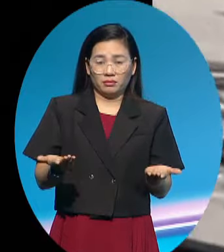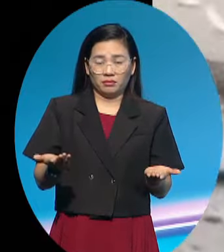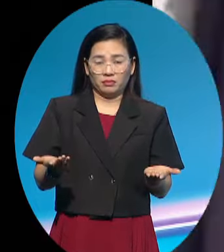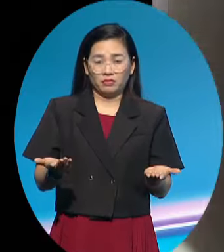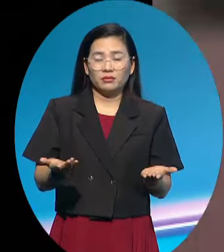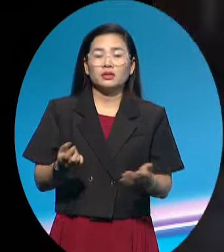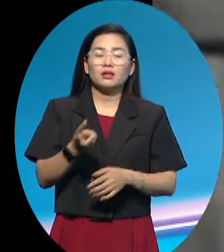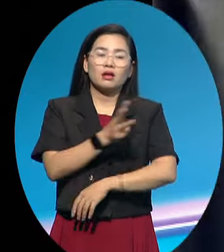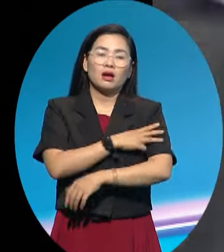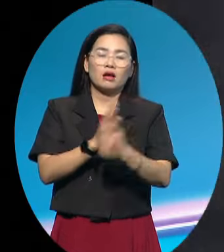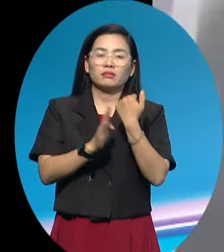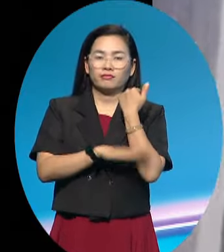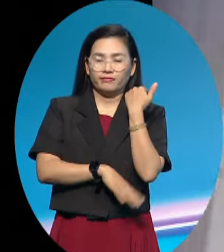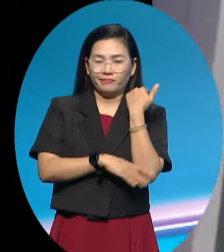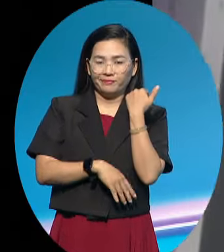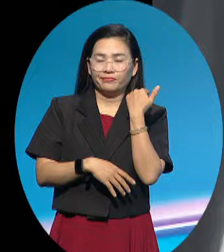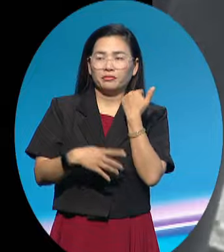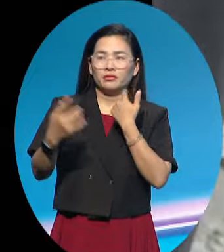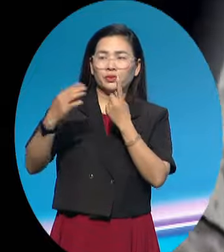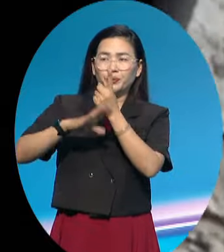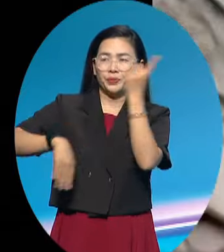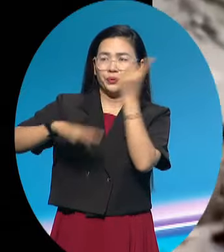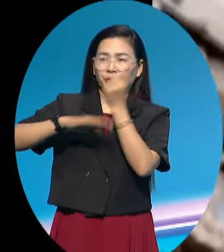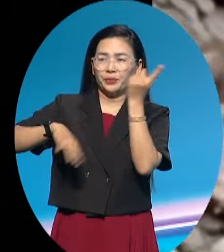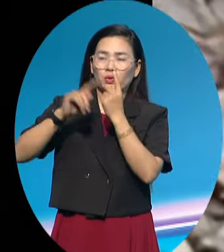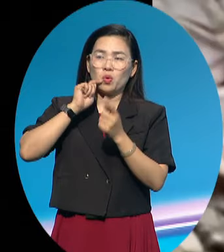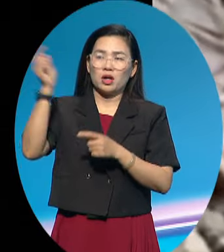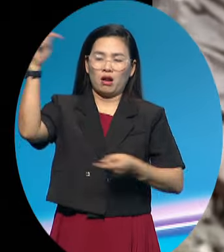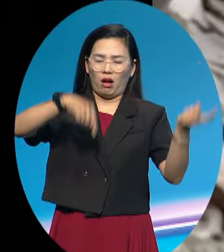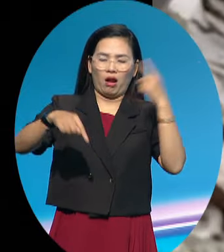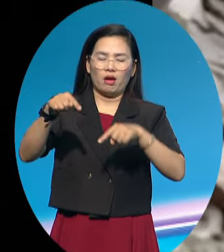ở miền Nam nước Nga thường xuyên hướng chịu các cuộc tấn công từ phía Ukraina